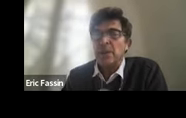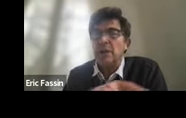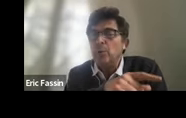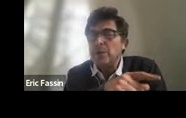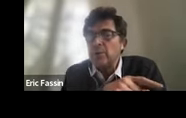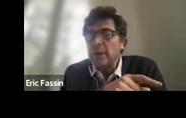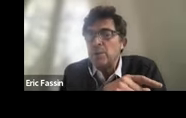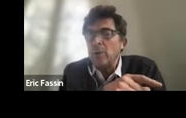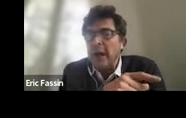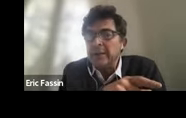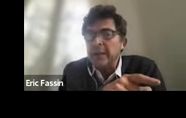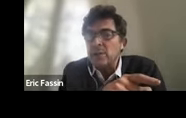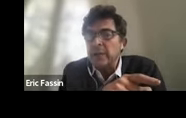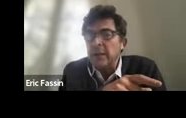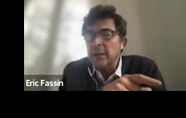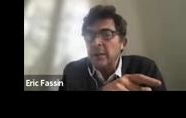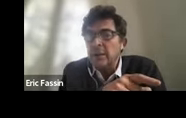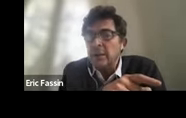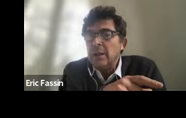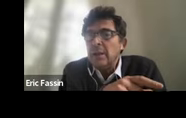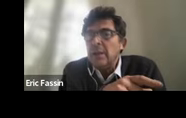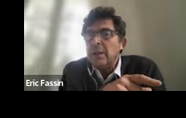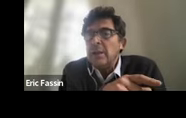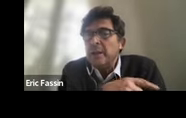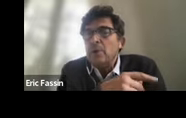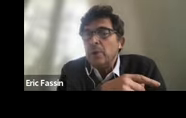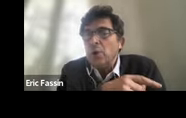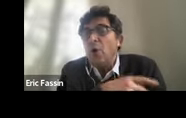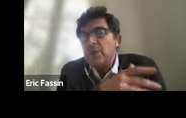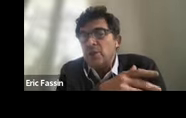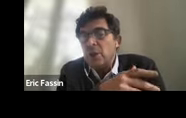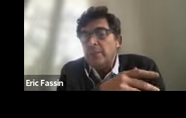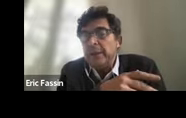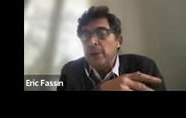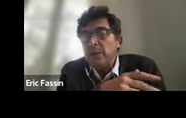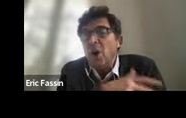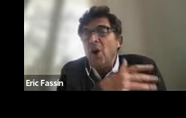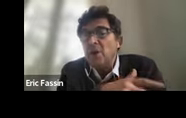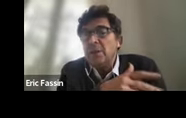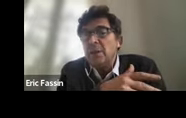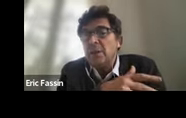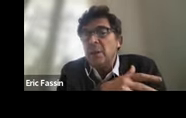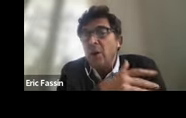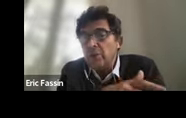il y a aussi une circulation internationale qui n'est pas seulement anti-genre, mais qui est aussi